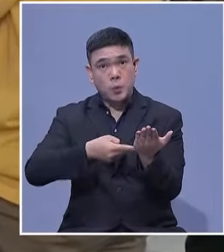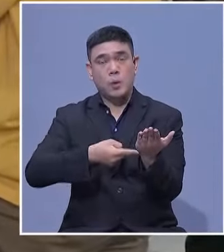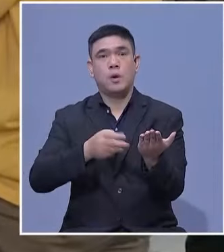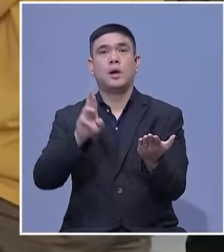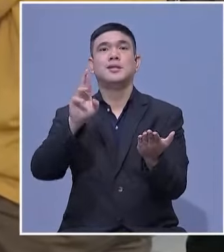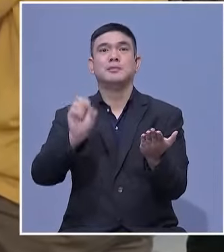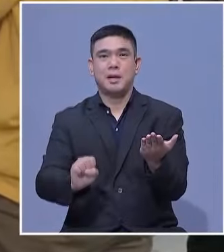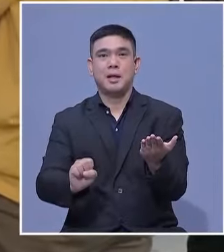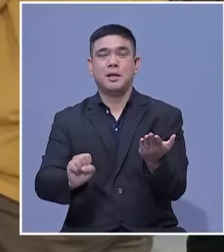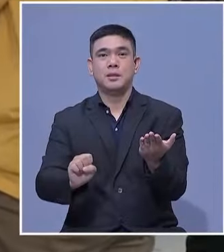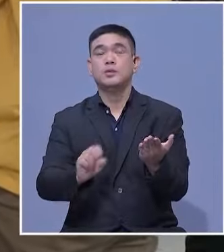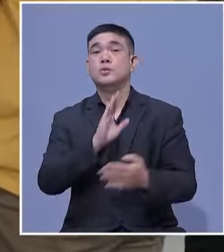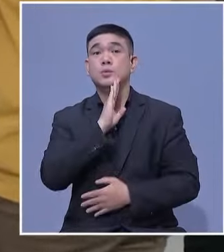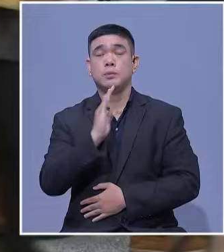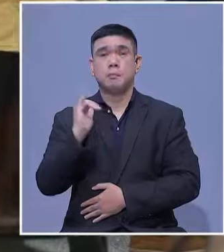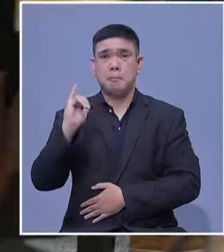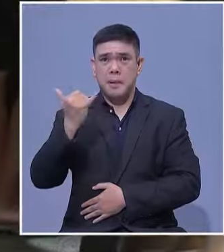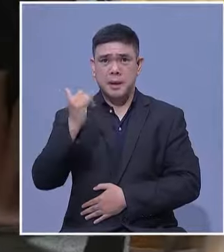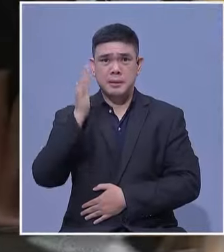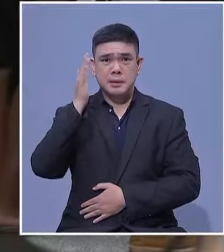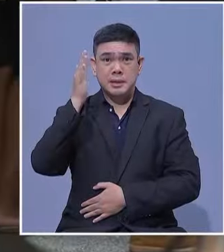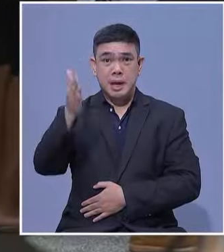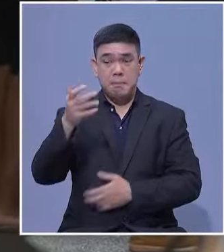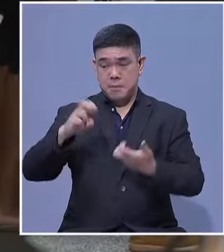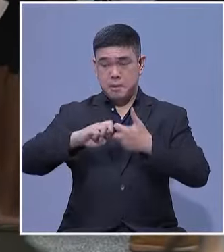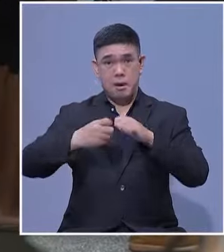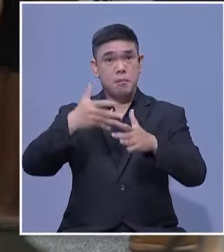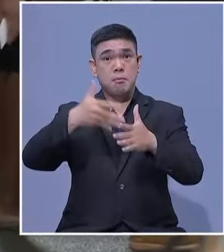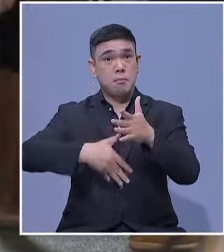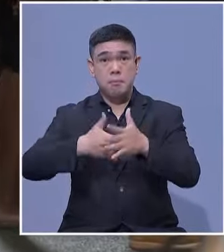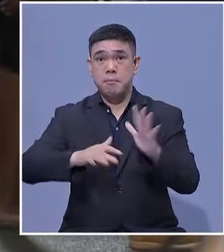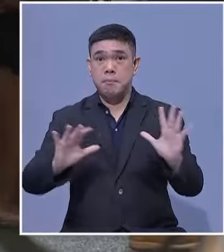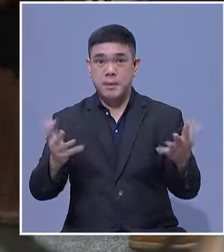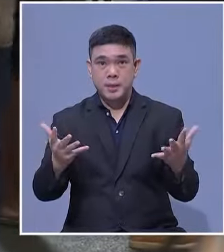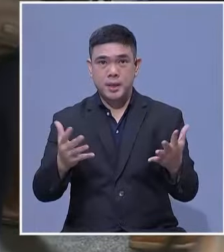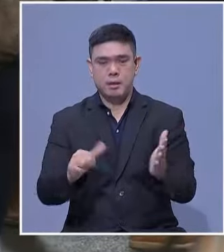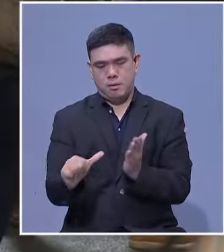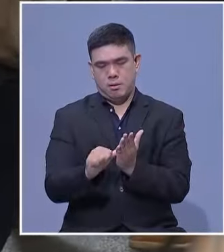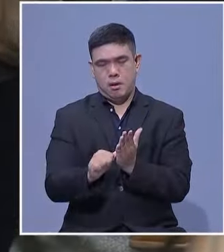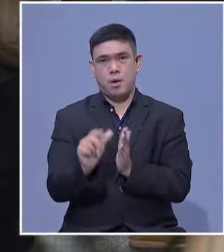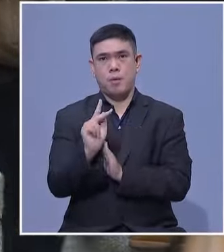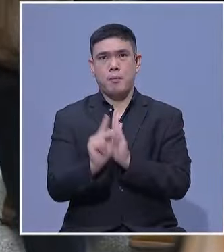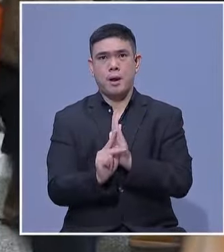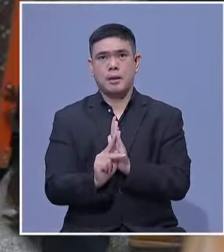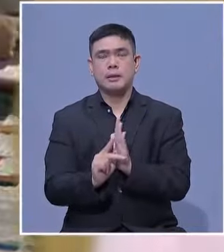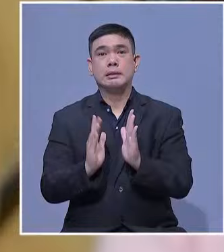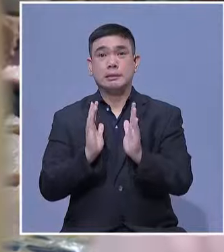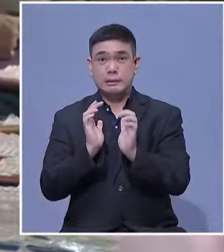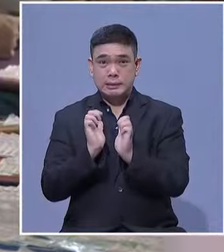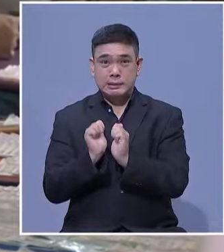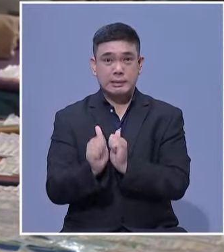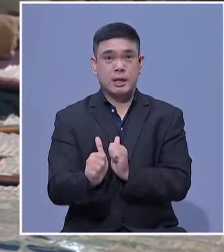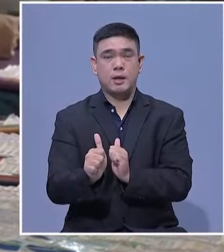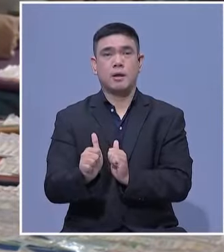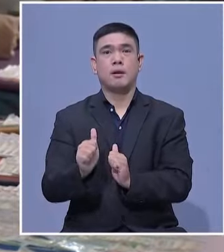รัฐสภาด้วยนะครับคาดว่าถ้าไม่มีปัญหาติดขัดอะไรการแก้กฎหมายน่าจะแล้วเสร็จอย่างเร็วที่